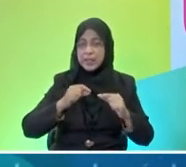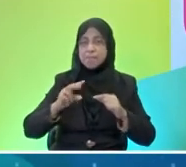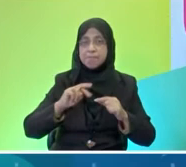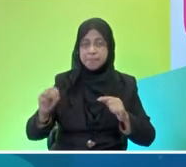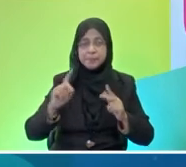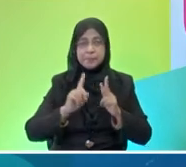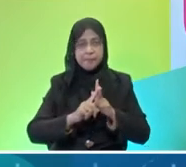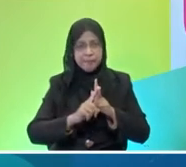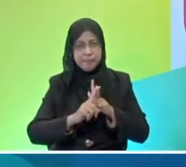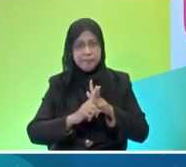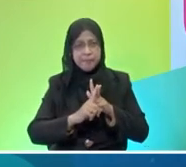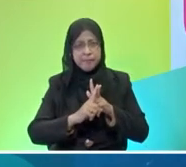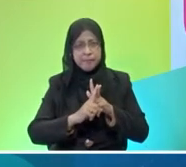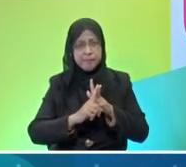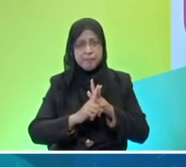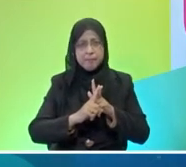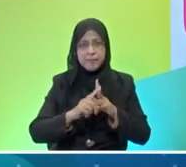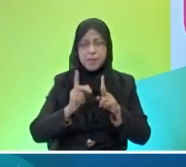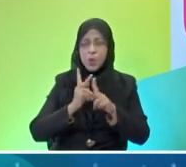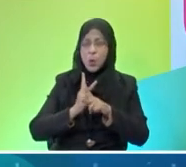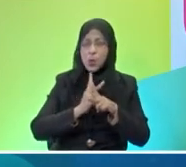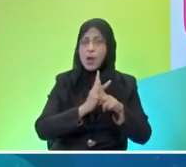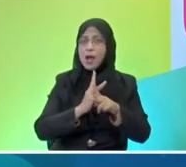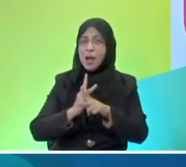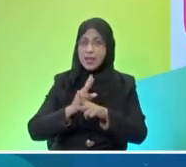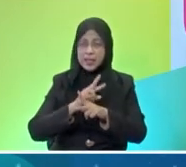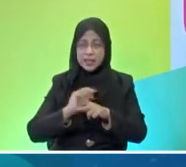kemudian ada elemen kawalan